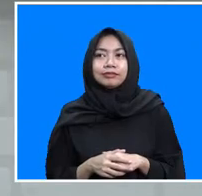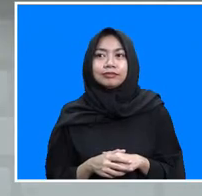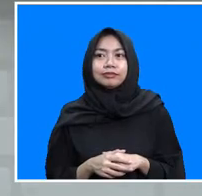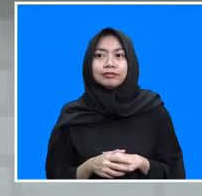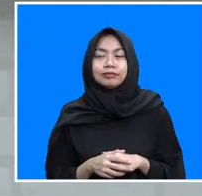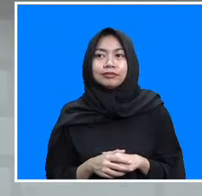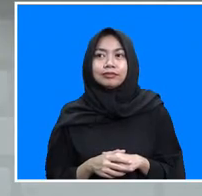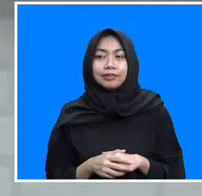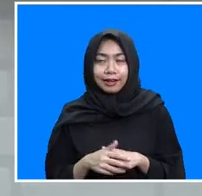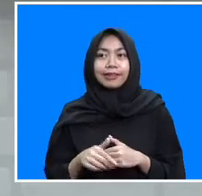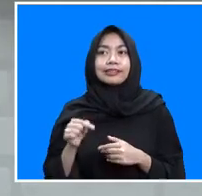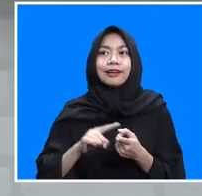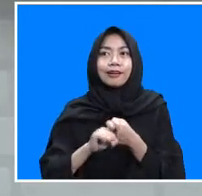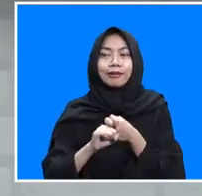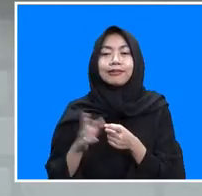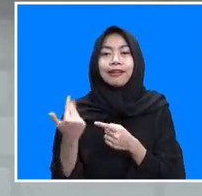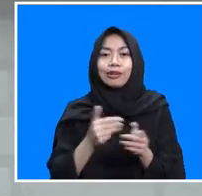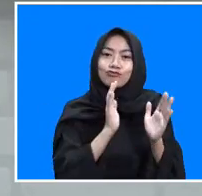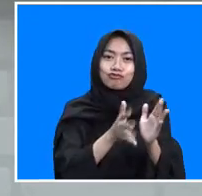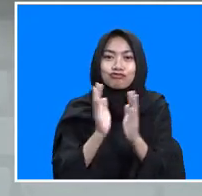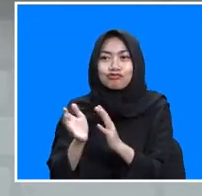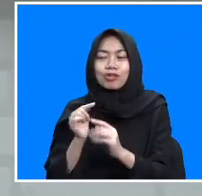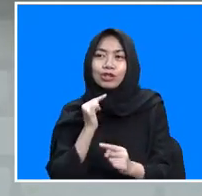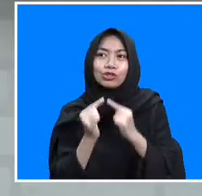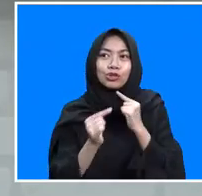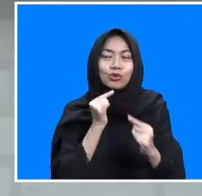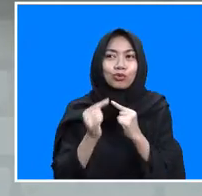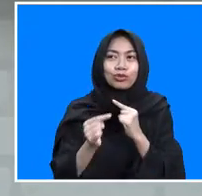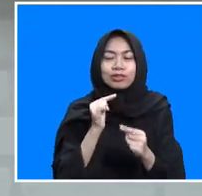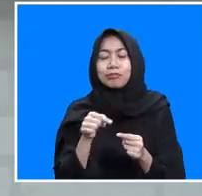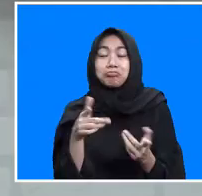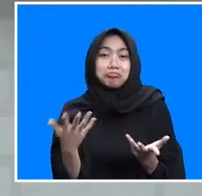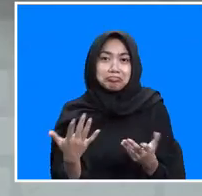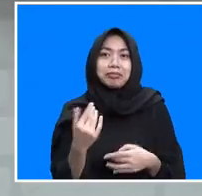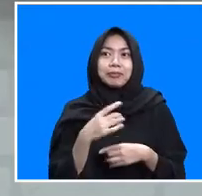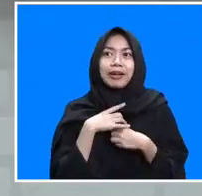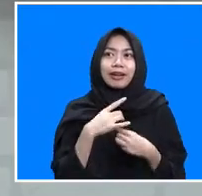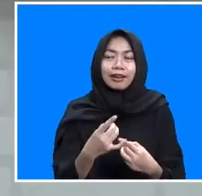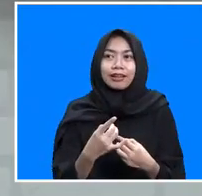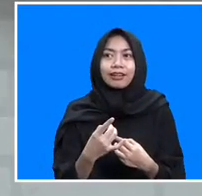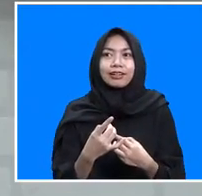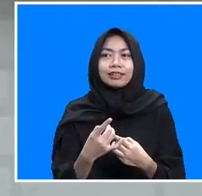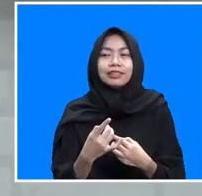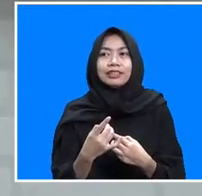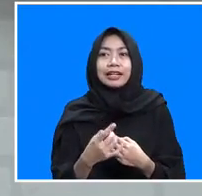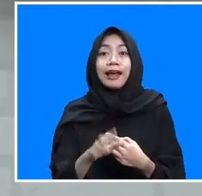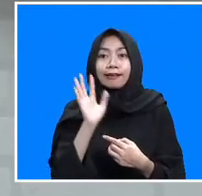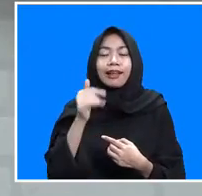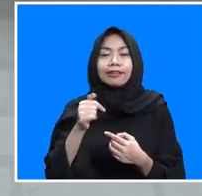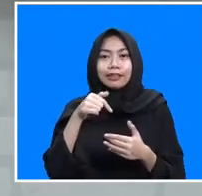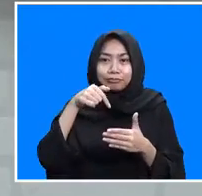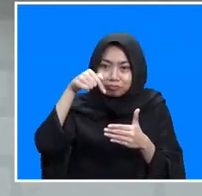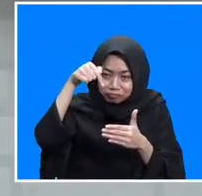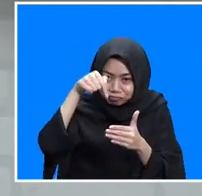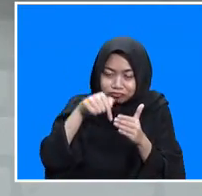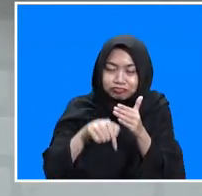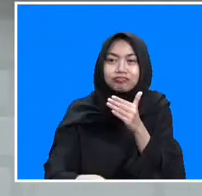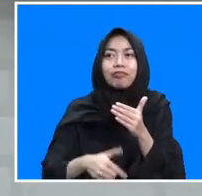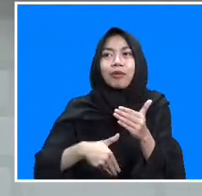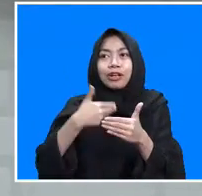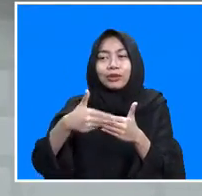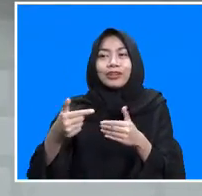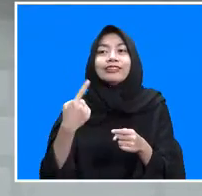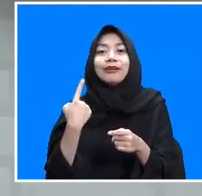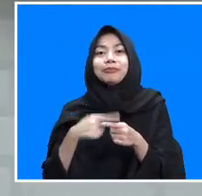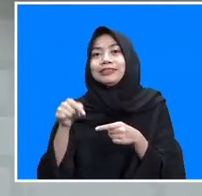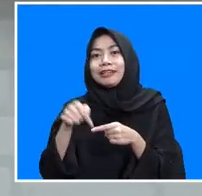Now, sahabat Dikbud, menarik sekali ya perbincangan kita. Kita ini pasti nanti akan berlanjut, tapi buat